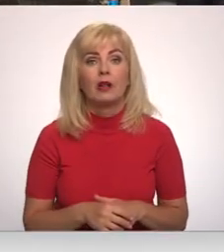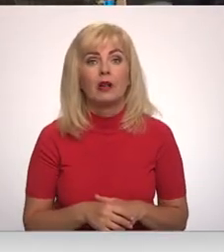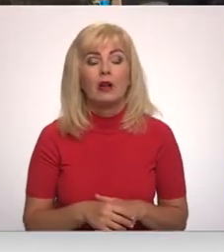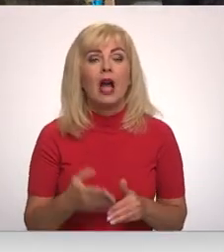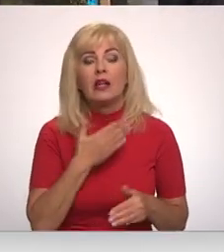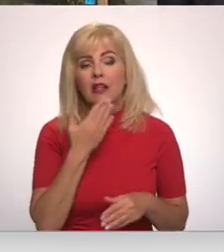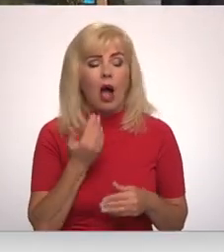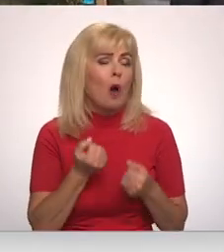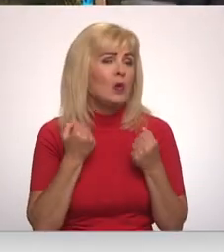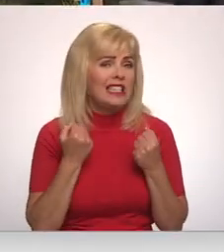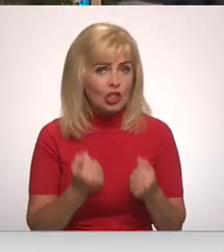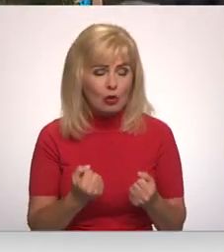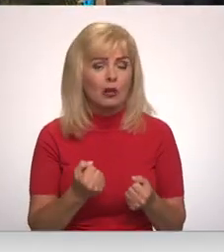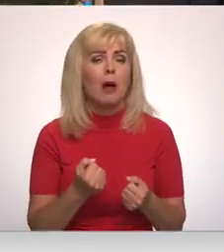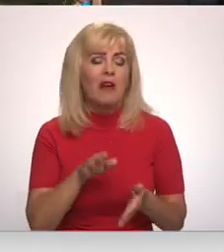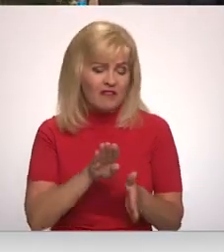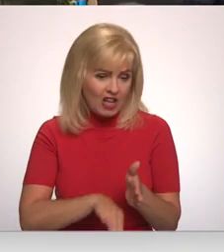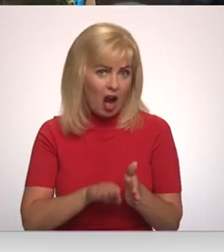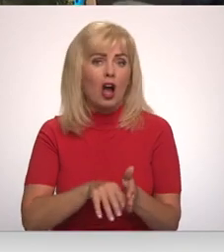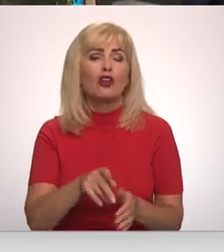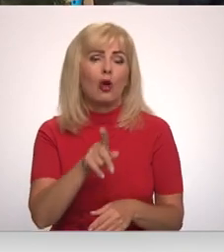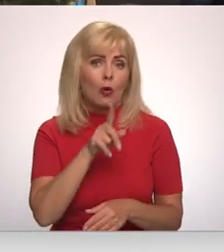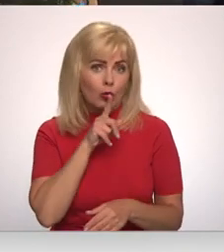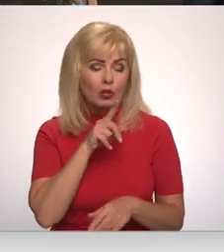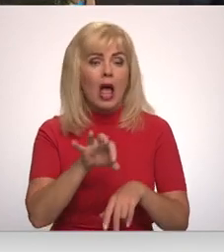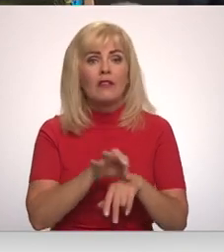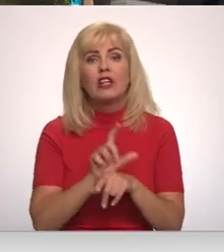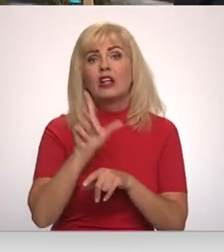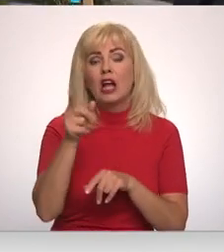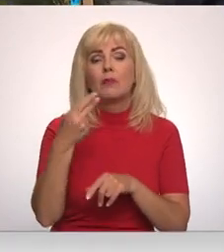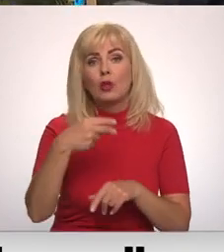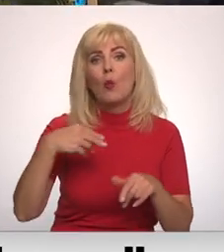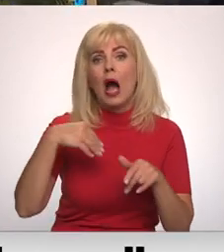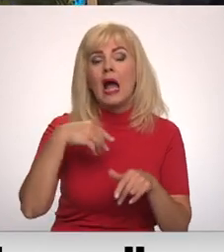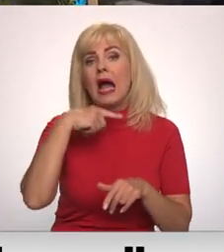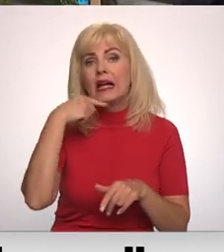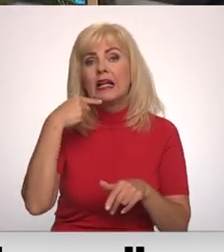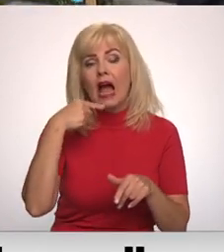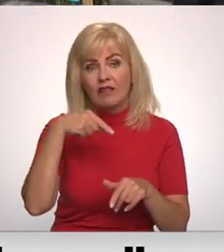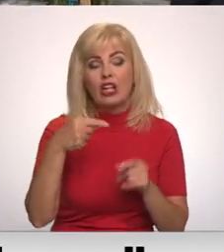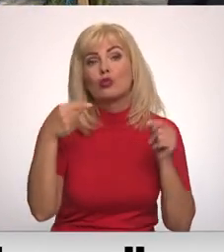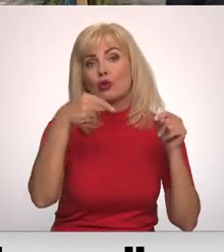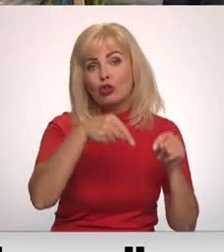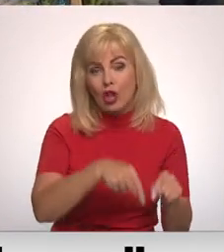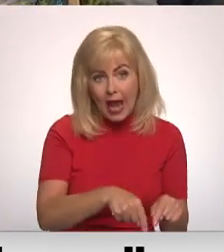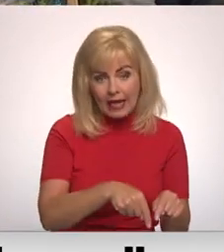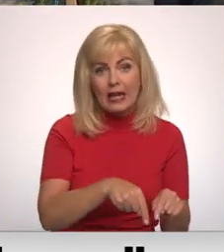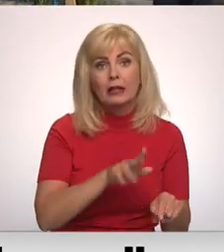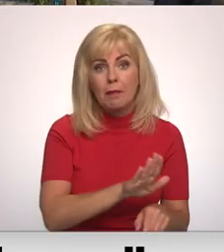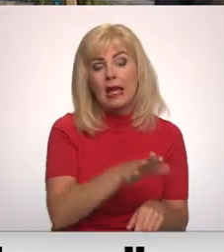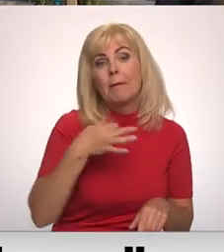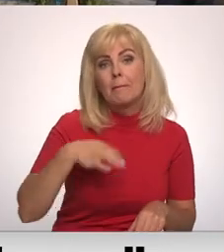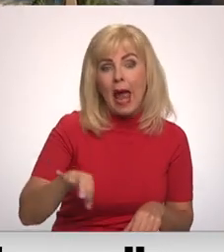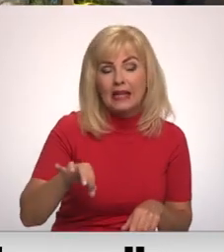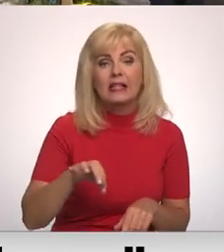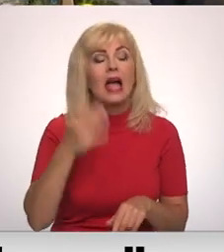Ir neizturami vienkārši klusēt. Mēs ar vīru aizbraucām prom no Krievijas uz šejieni pie meitas. Mēs nezinām, kas mūs